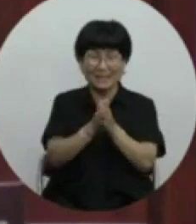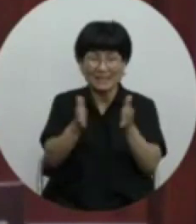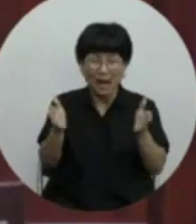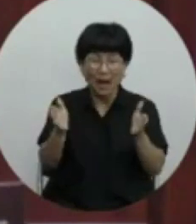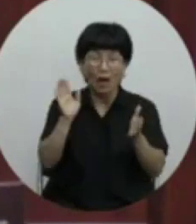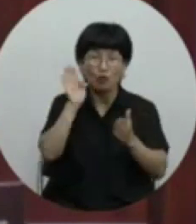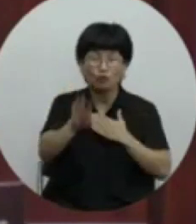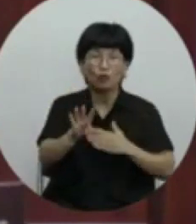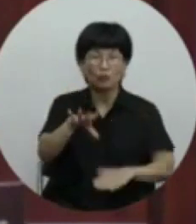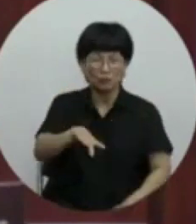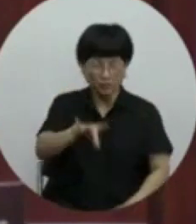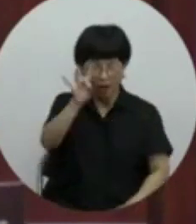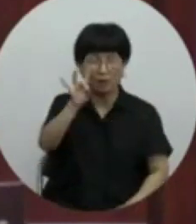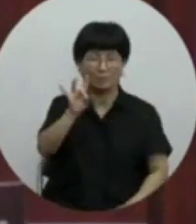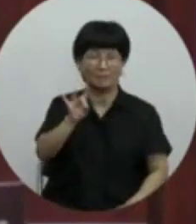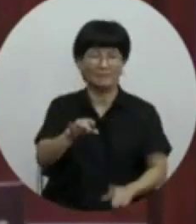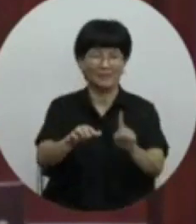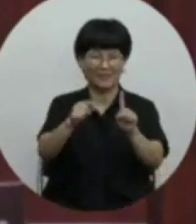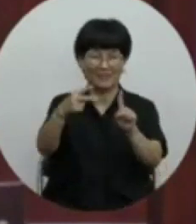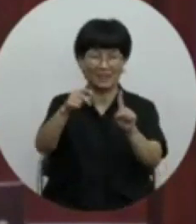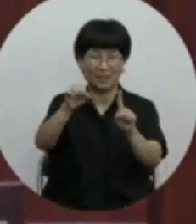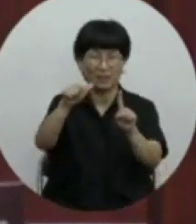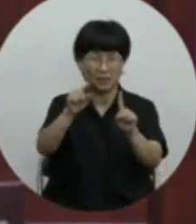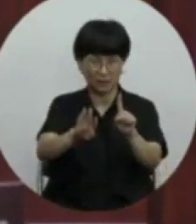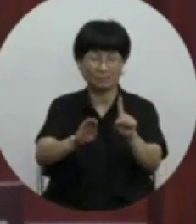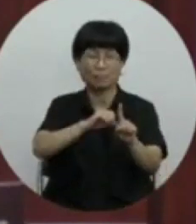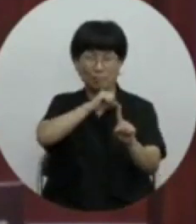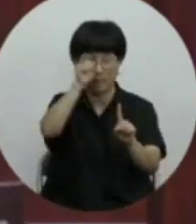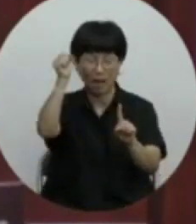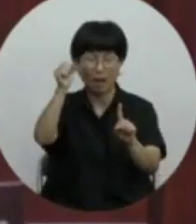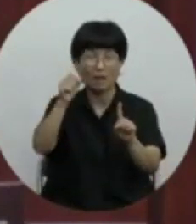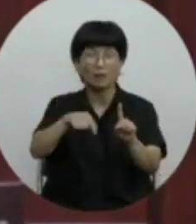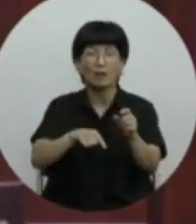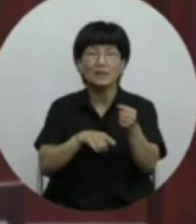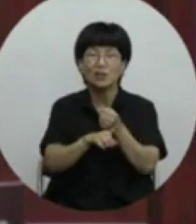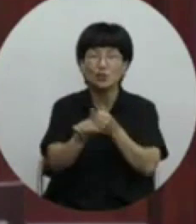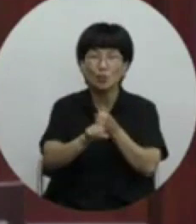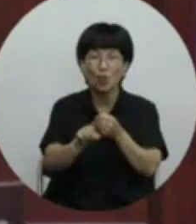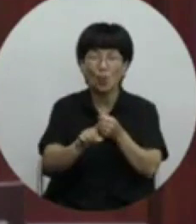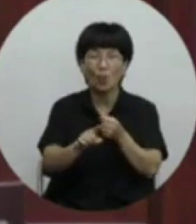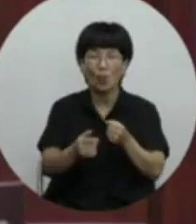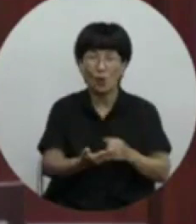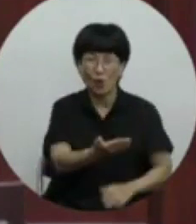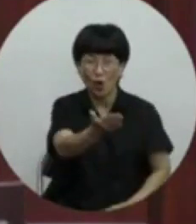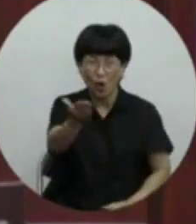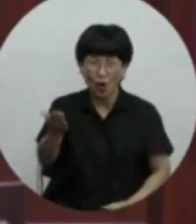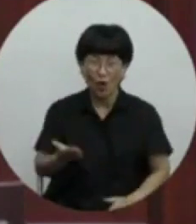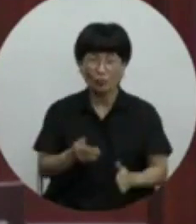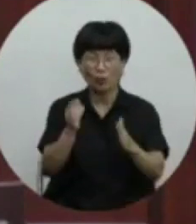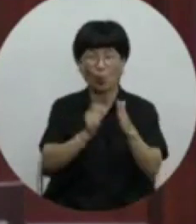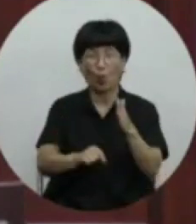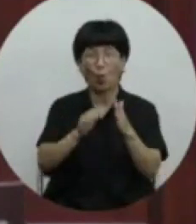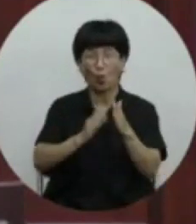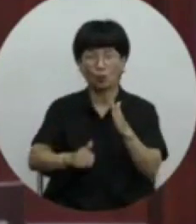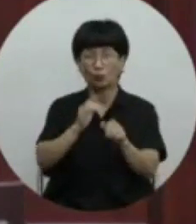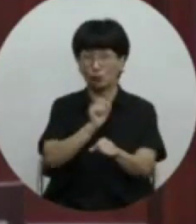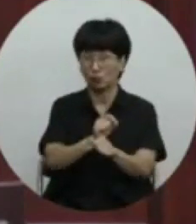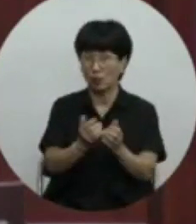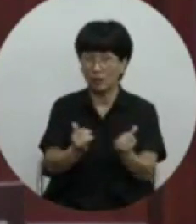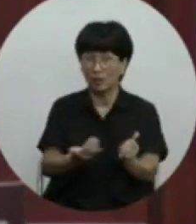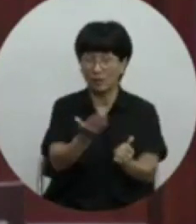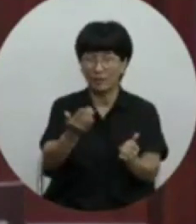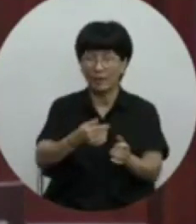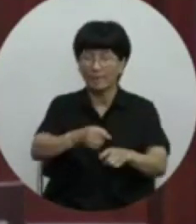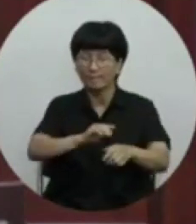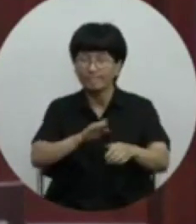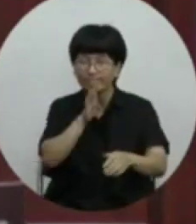것입니다. 이러한 성과는 1,200여 공직자가 함께 솔선수범한 결과로